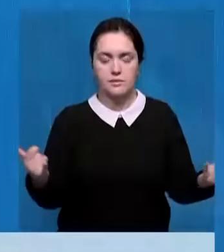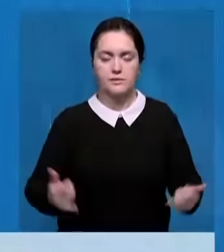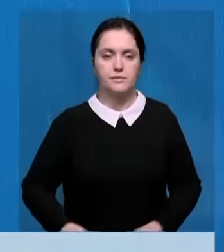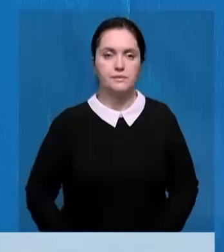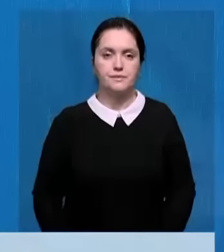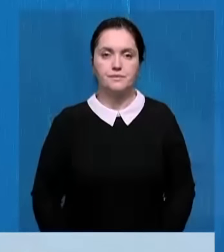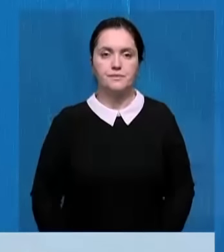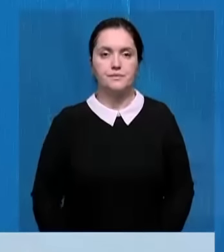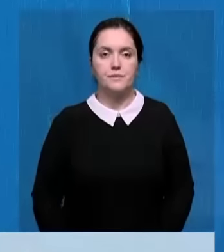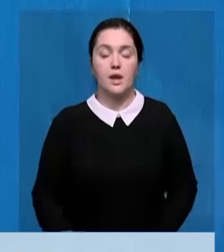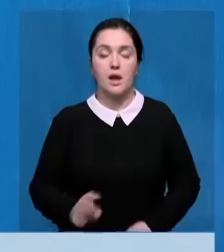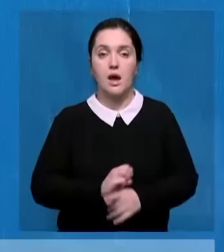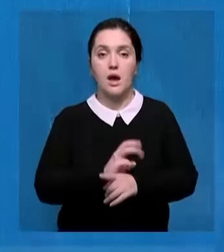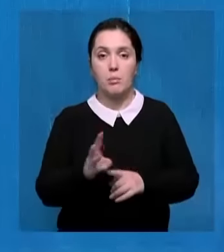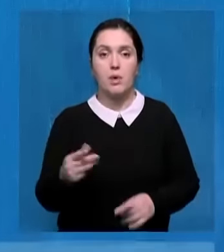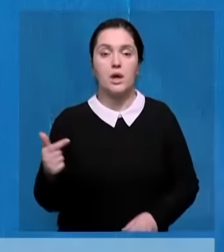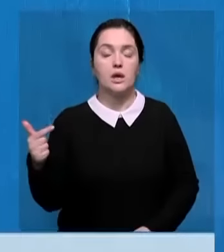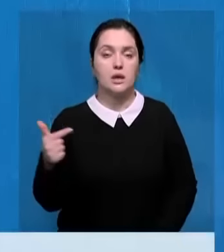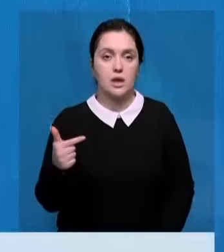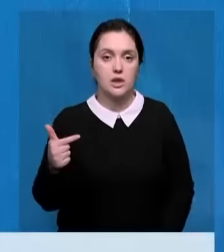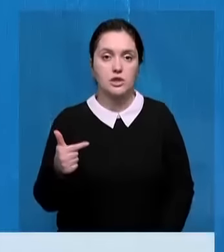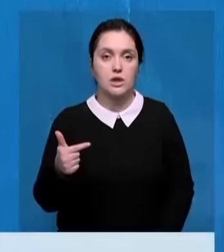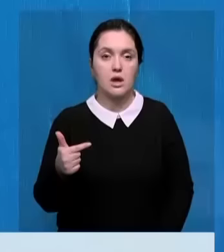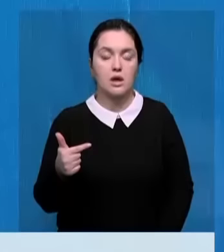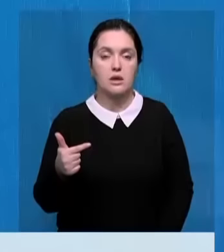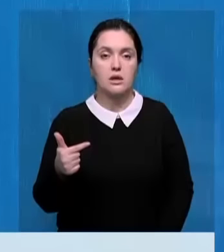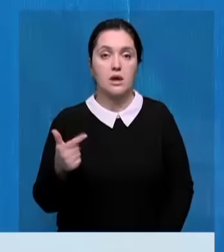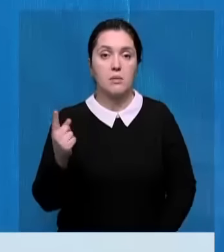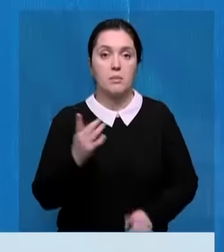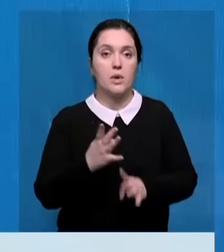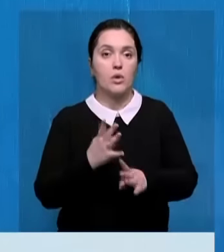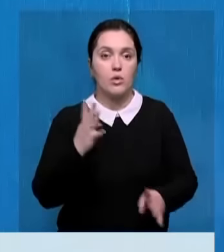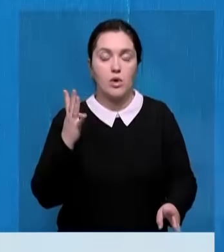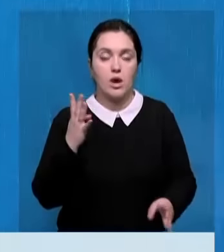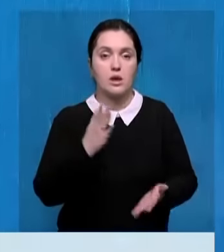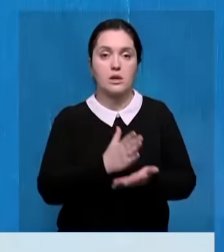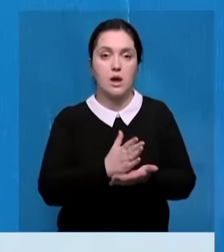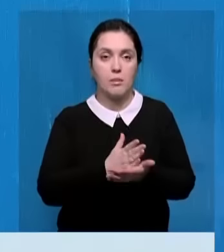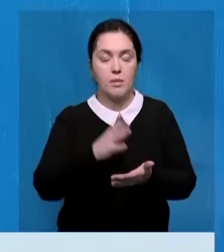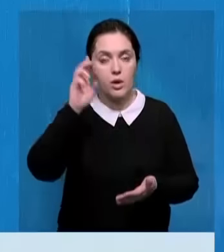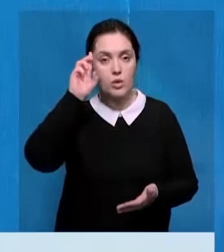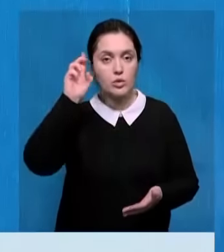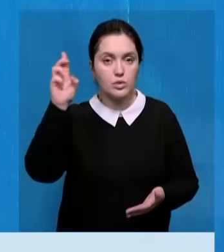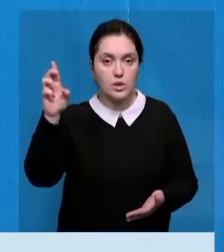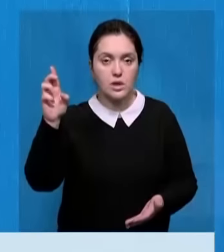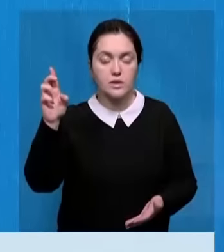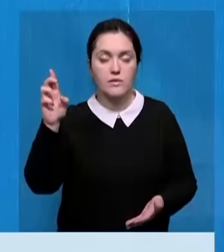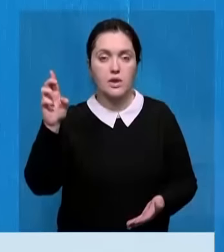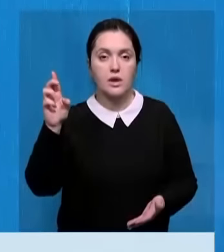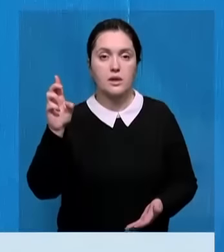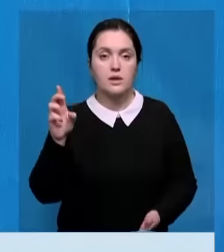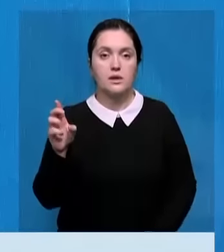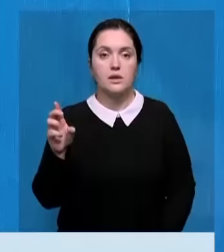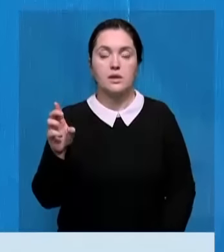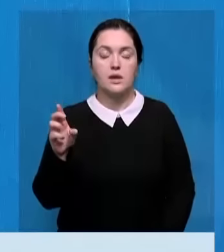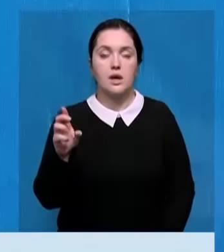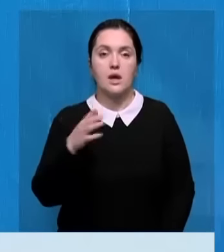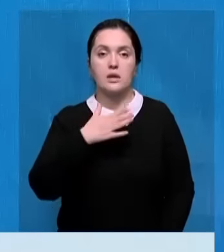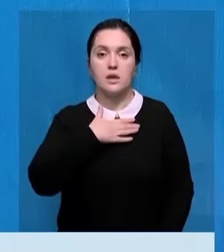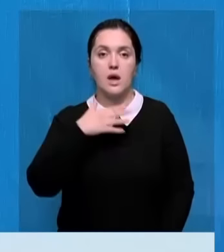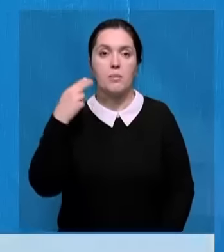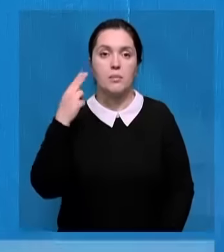Обеспечение граждан жильем является одним из приоритетных направлений государства, на которые наш